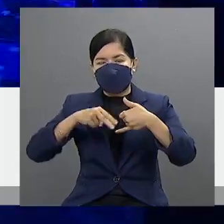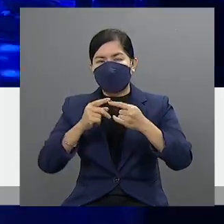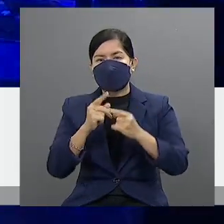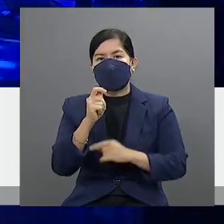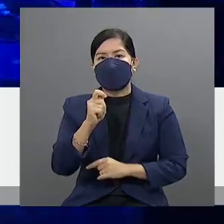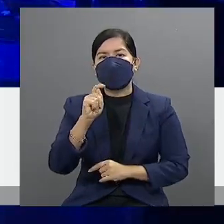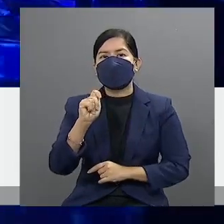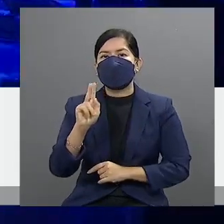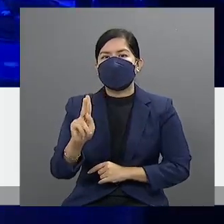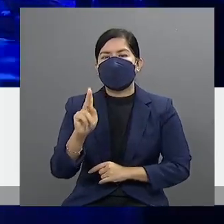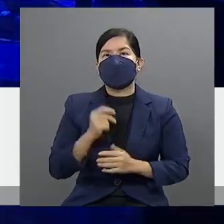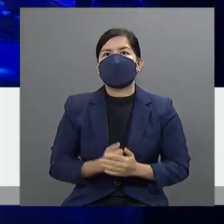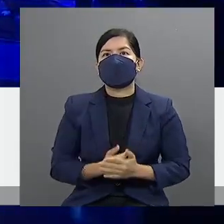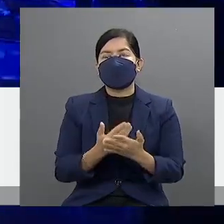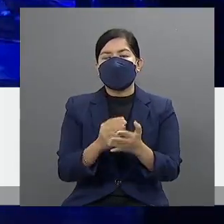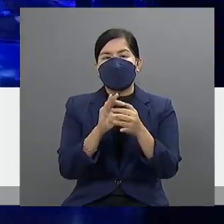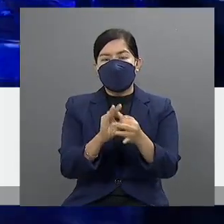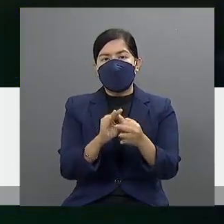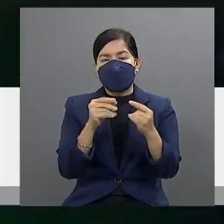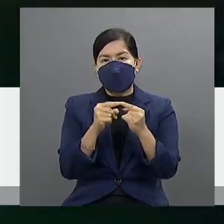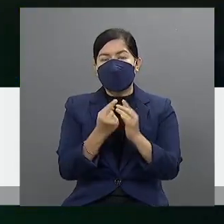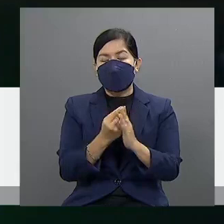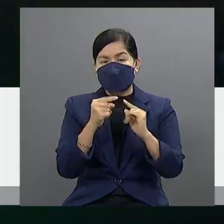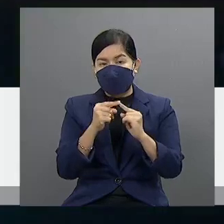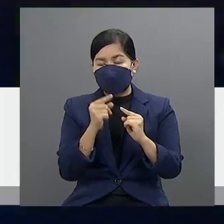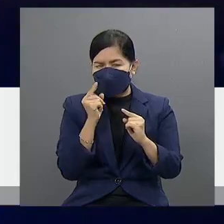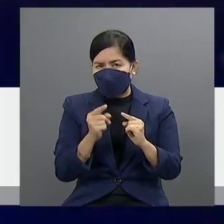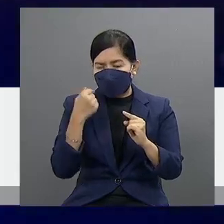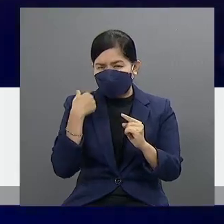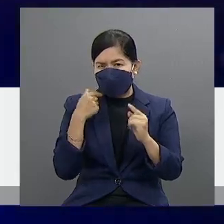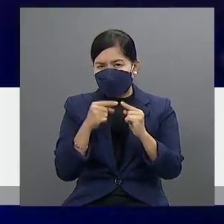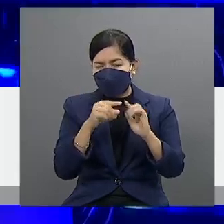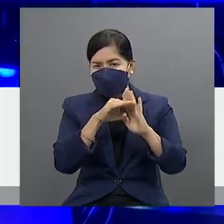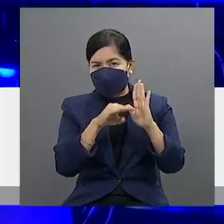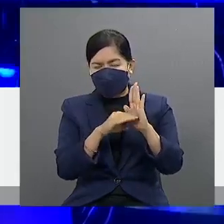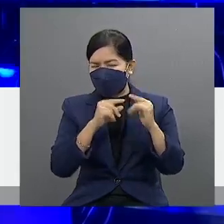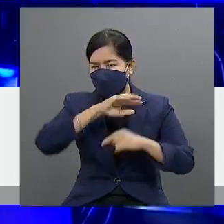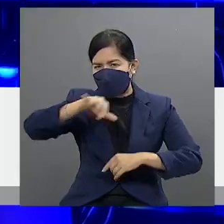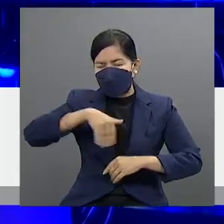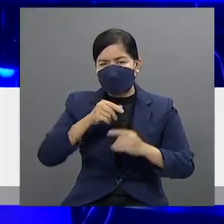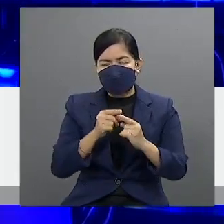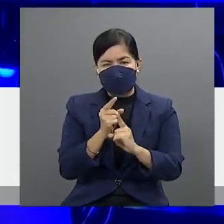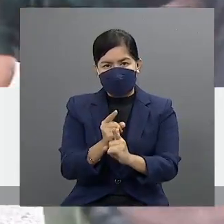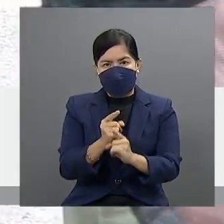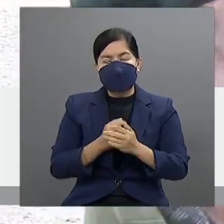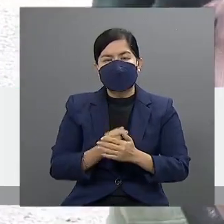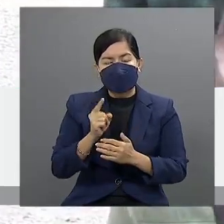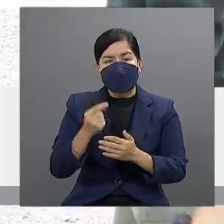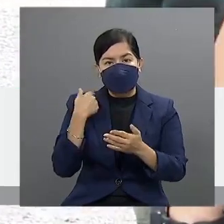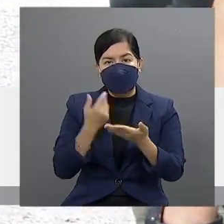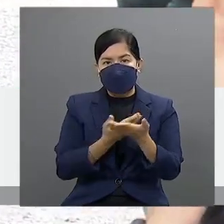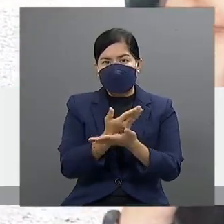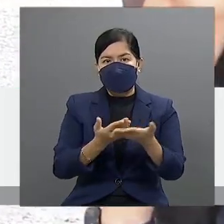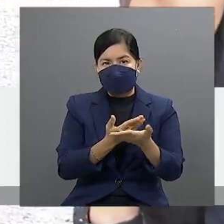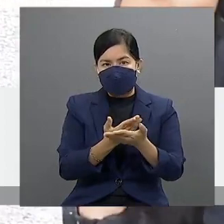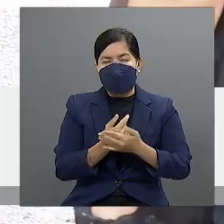การกำกับติดตามการเปิดดำเนินการอย่างใกล้ชิดด้วยนะคะรวมไปถึงอันนี้สำคัญจะมีการพิจารณากำหนดบทลงโทษถ้าไม่ปฏิบัติต